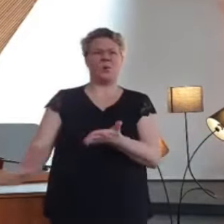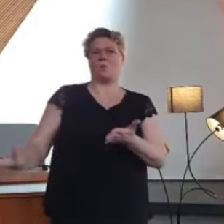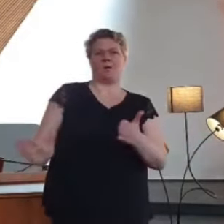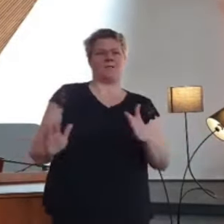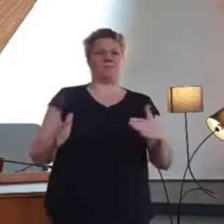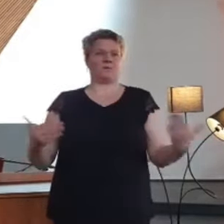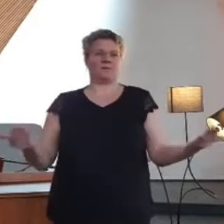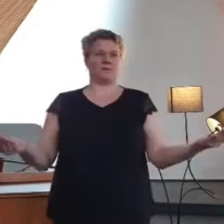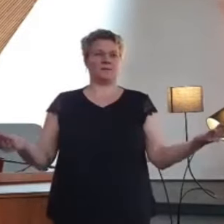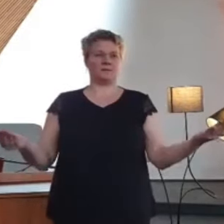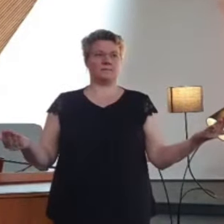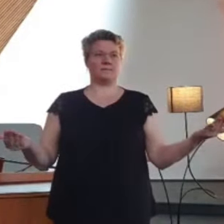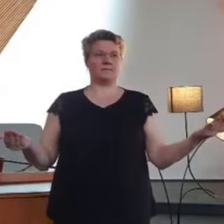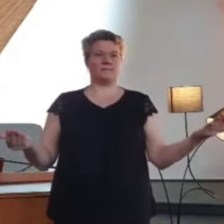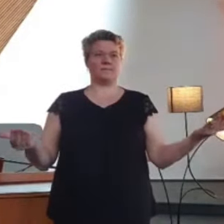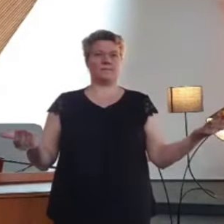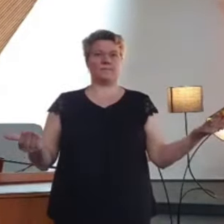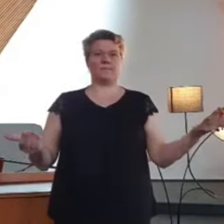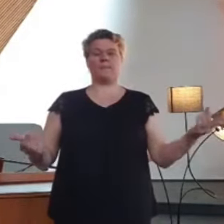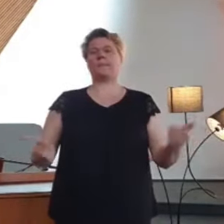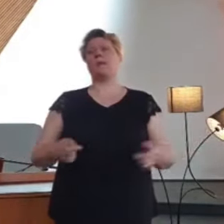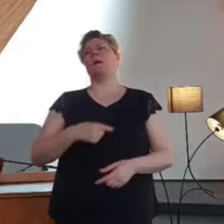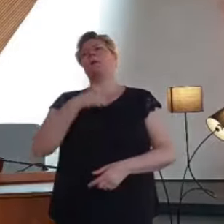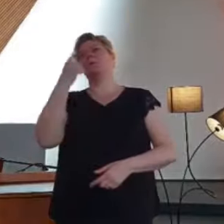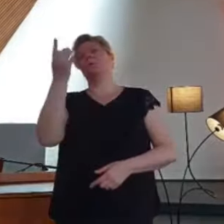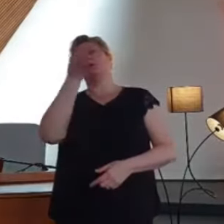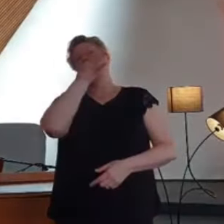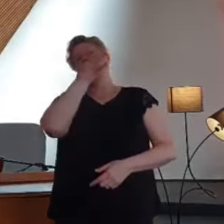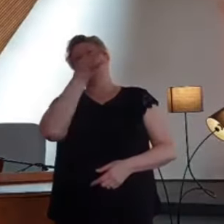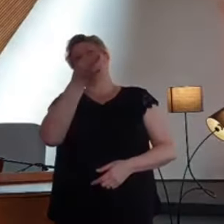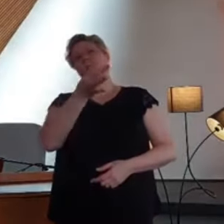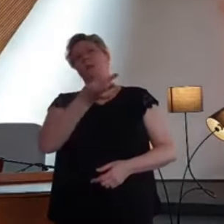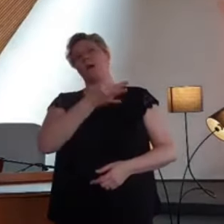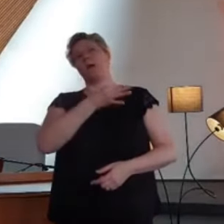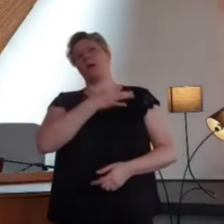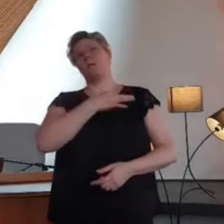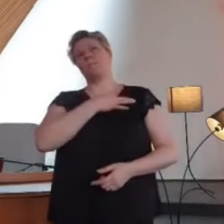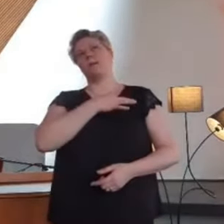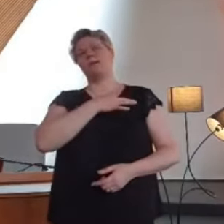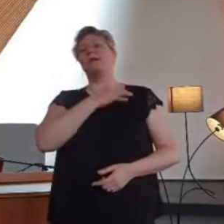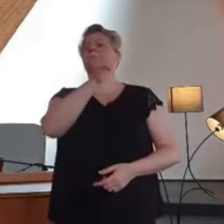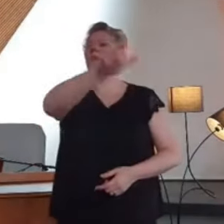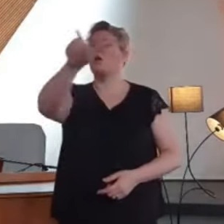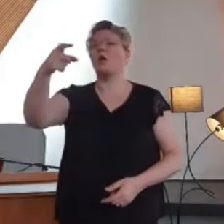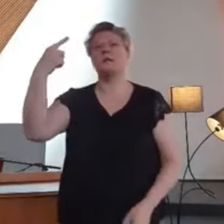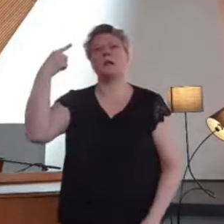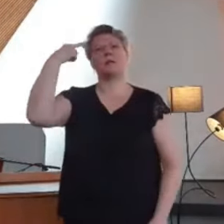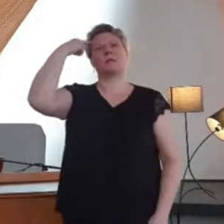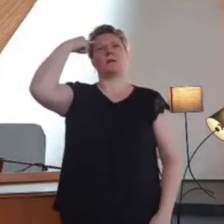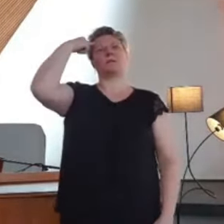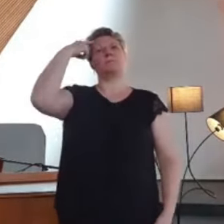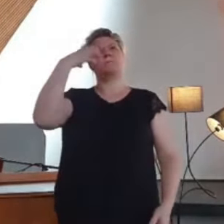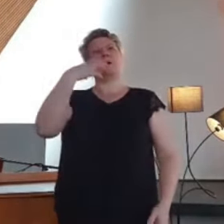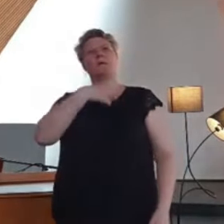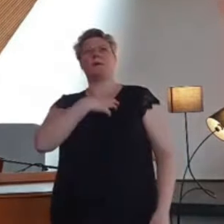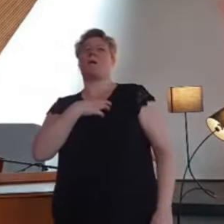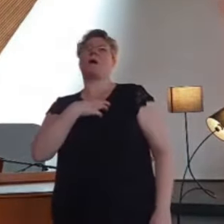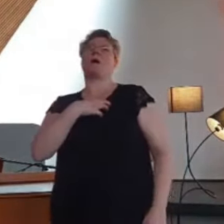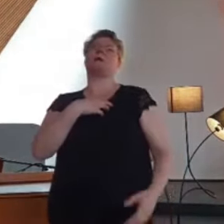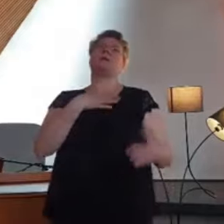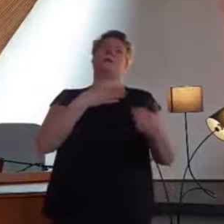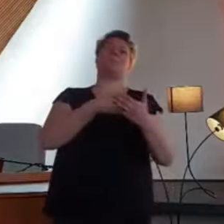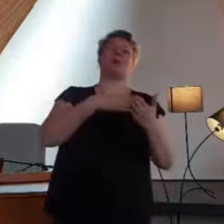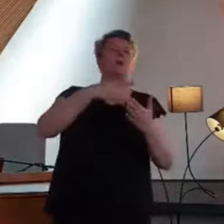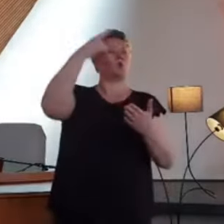genauso schwierig finde ich die Frage, ich glaube, dass die meisten Menschen, wenn sie an Krankheit oder Behinderung denken, erstmal